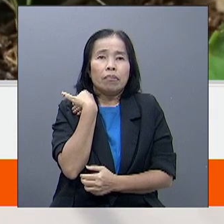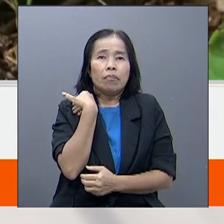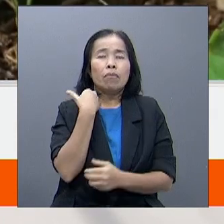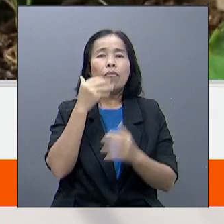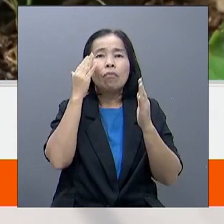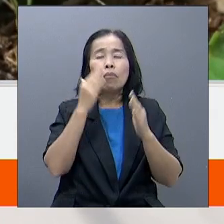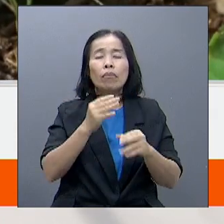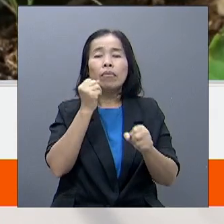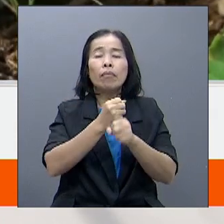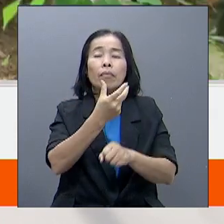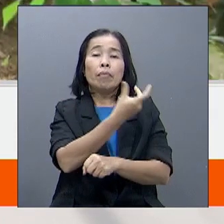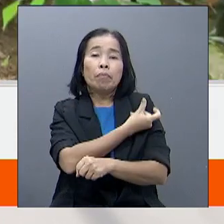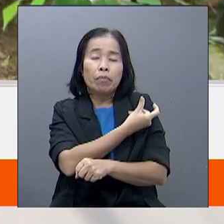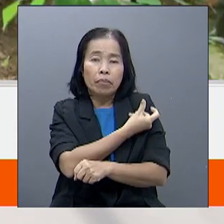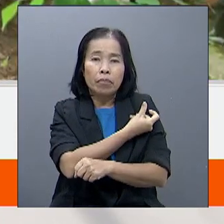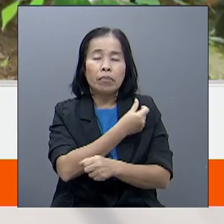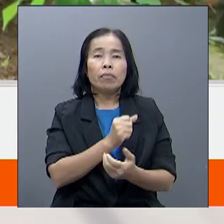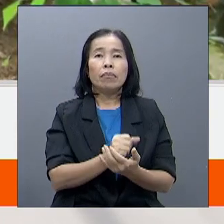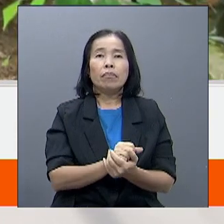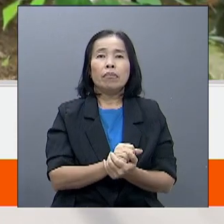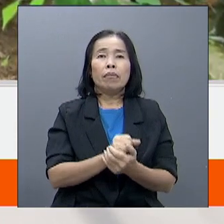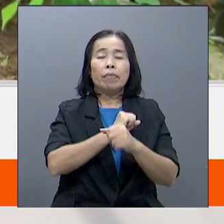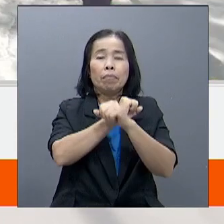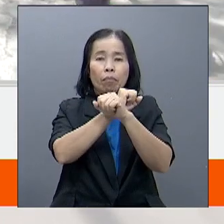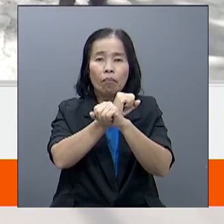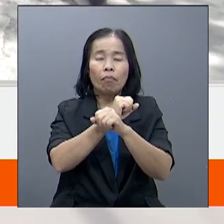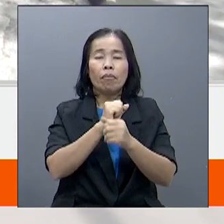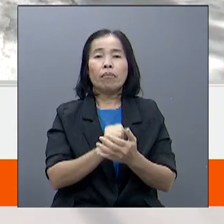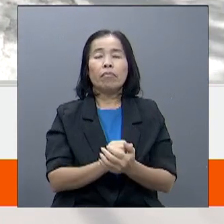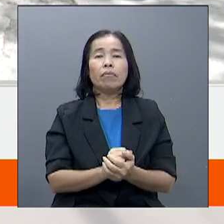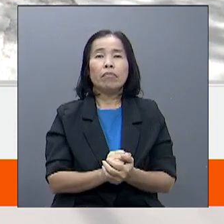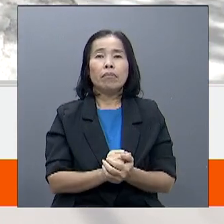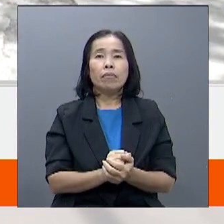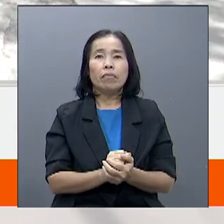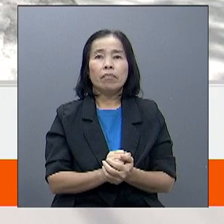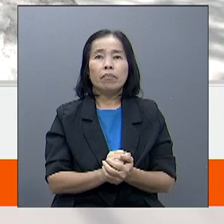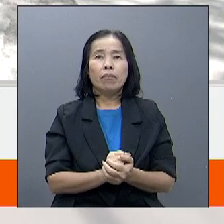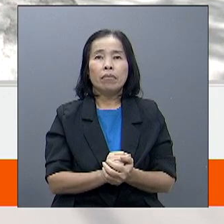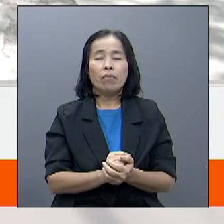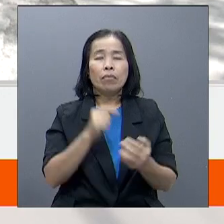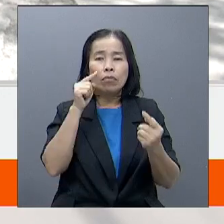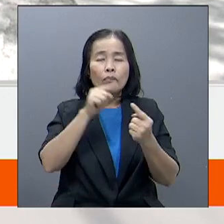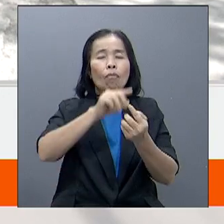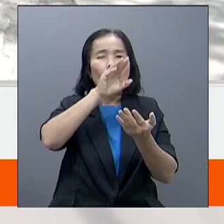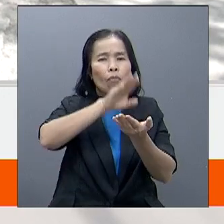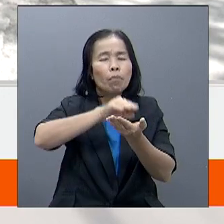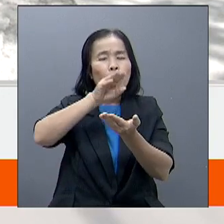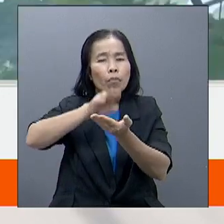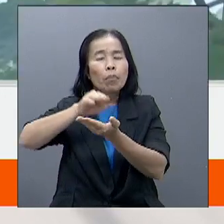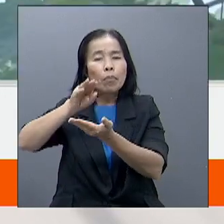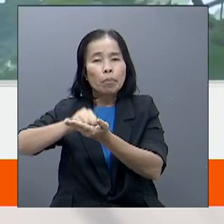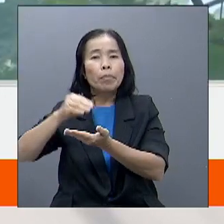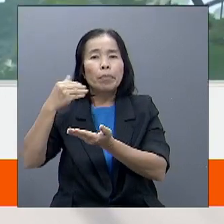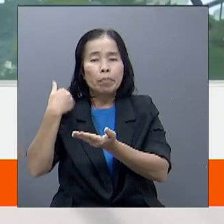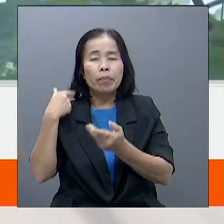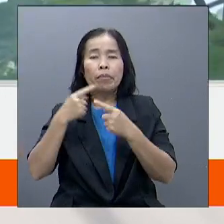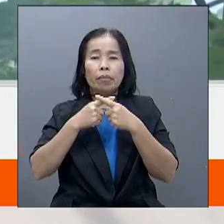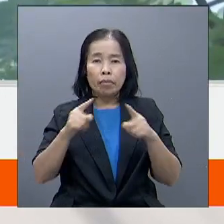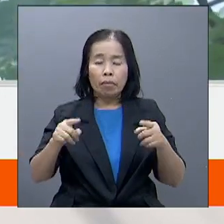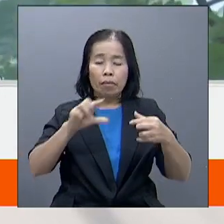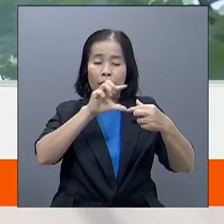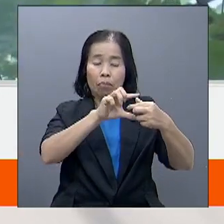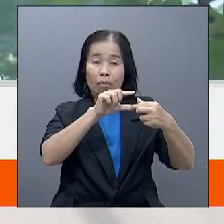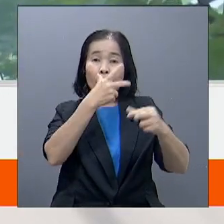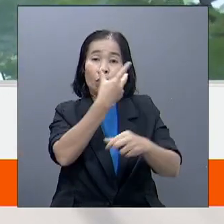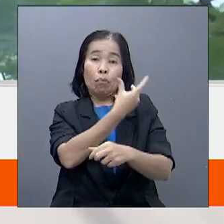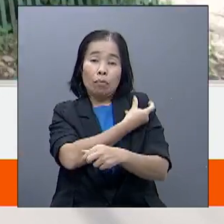คซีนนะครับจะเป็นร่วมกันนะครับที่จะเก็บข้อมูลเรื่อยๆนะครับเพราะอย่าลืมว่าวัคซีนเนี่ยมีราค